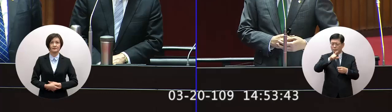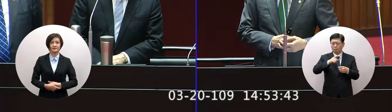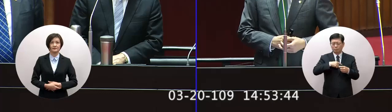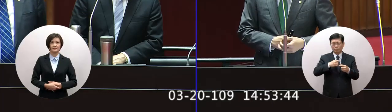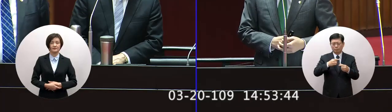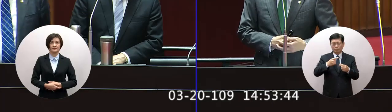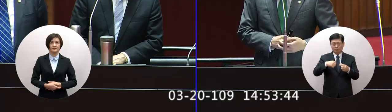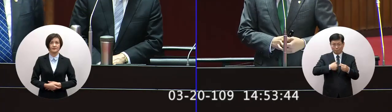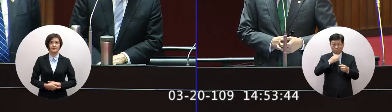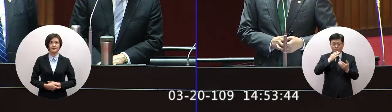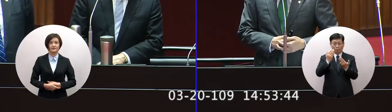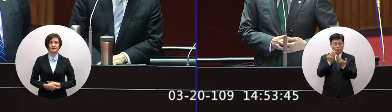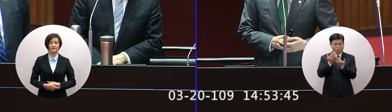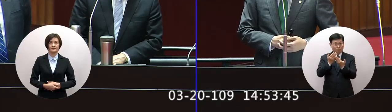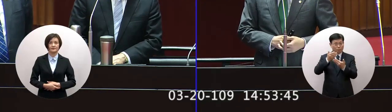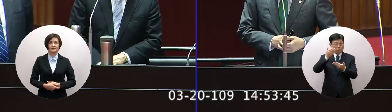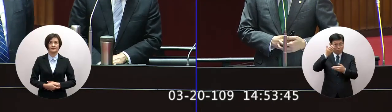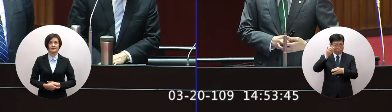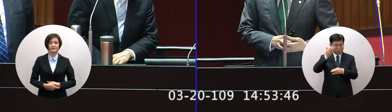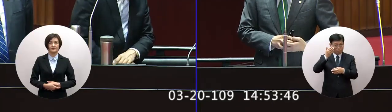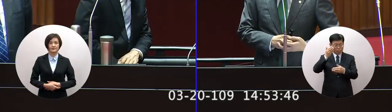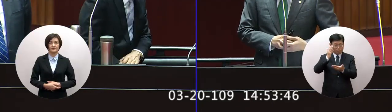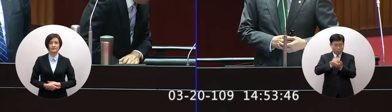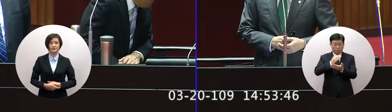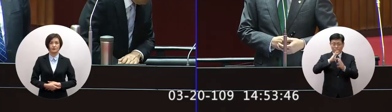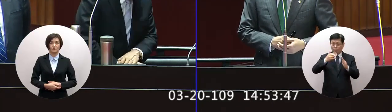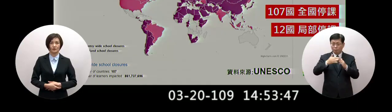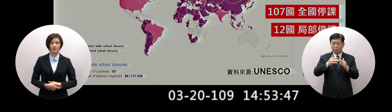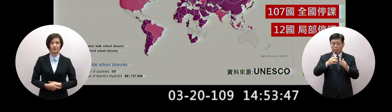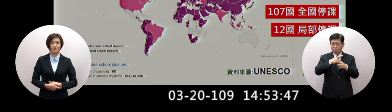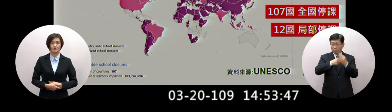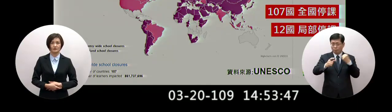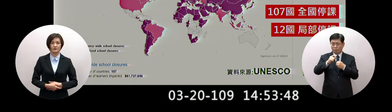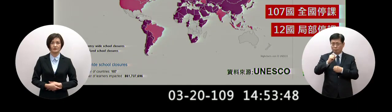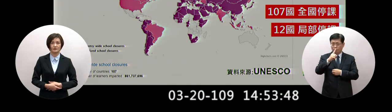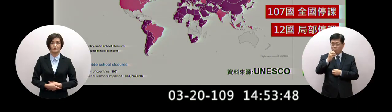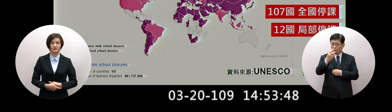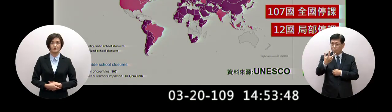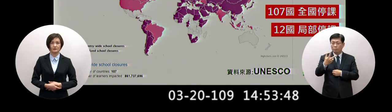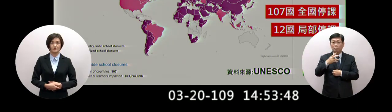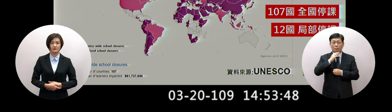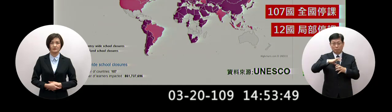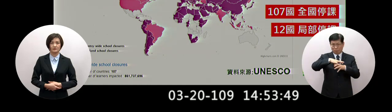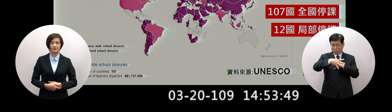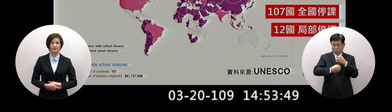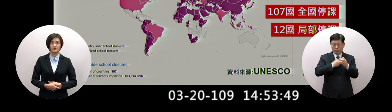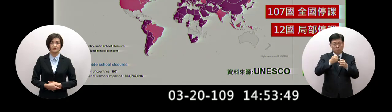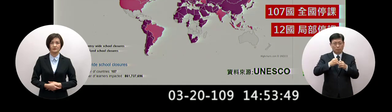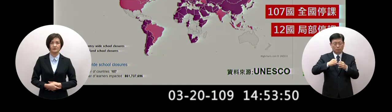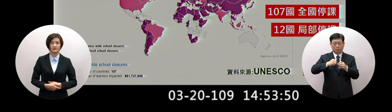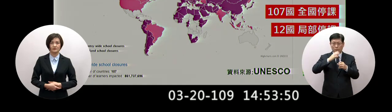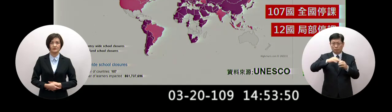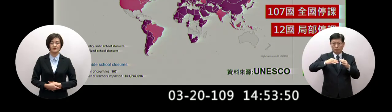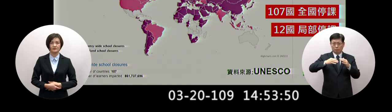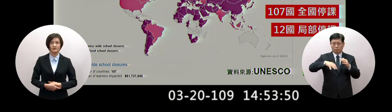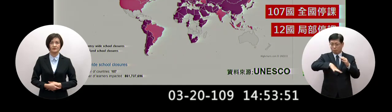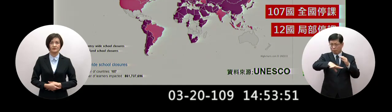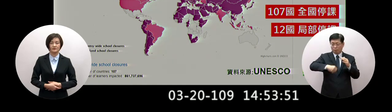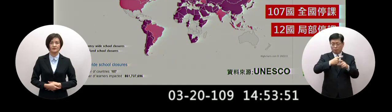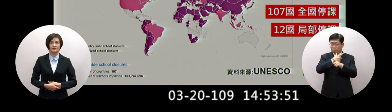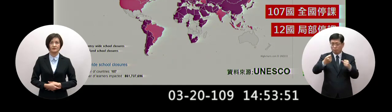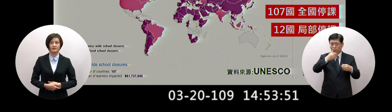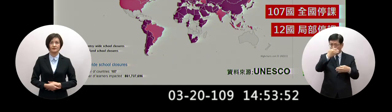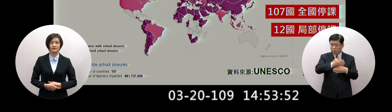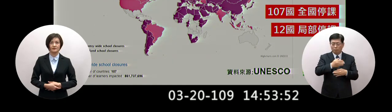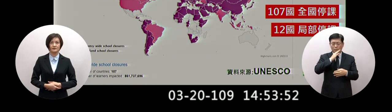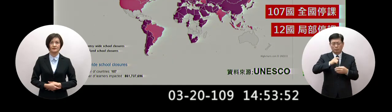课的国家有107国是全国停课，